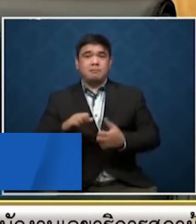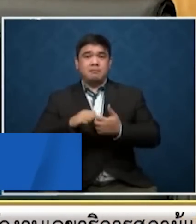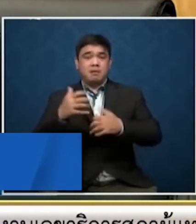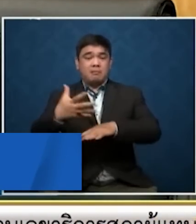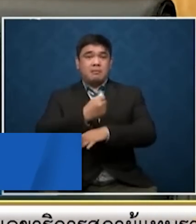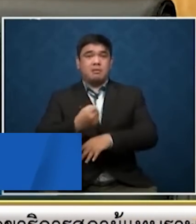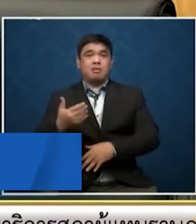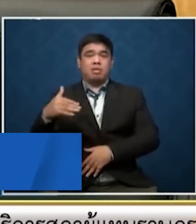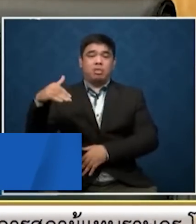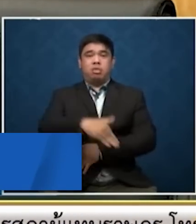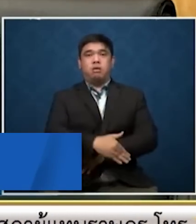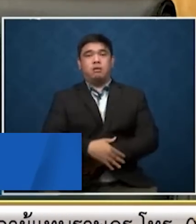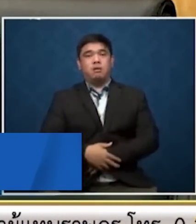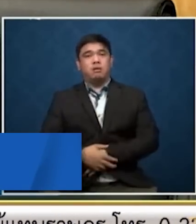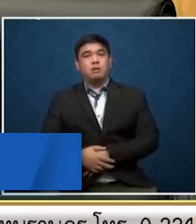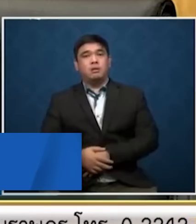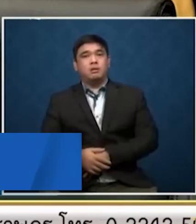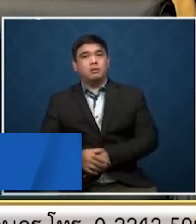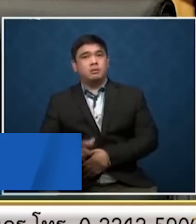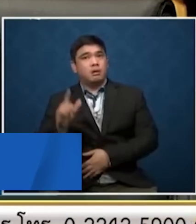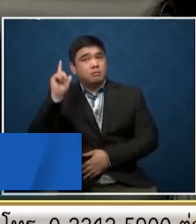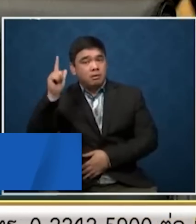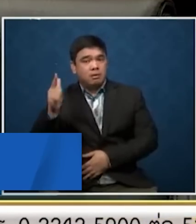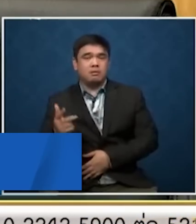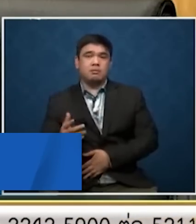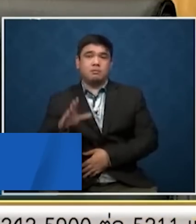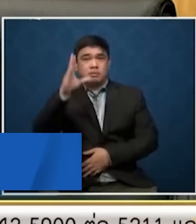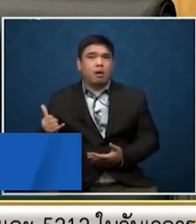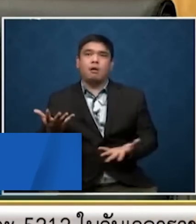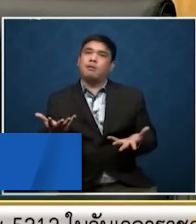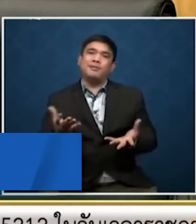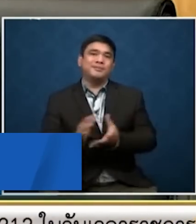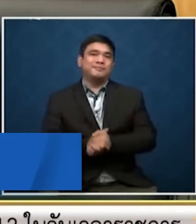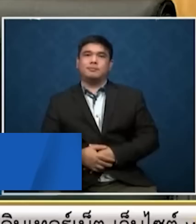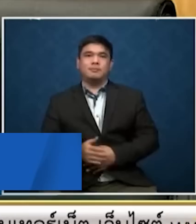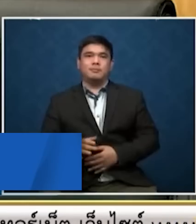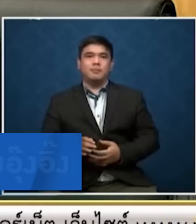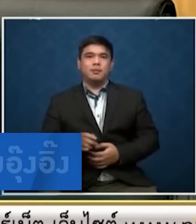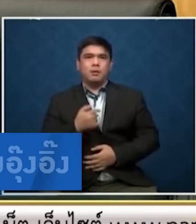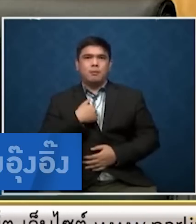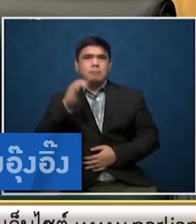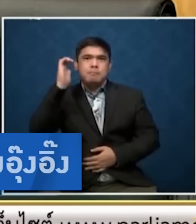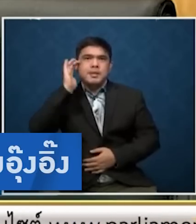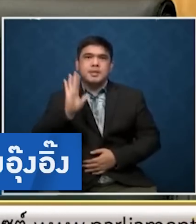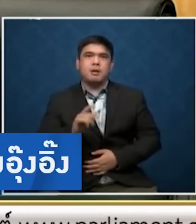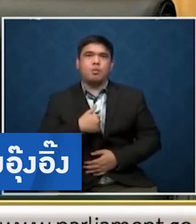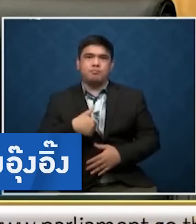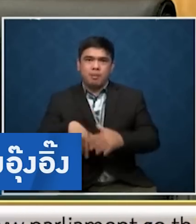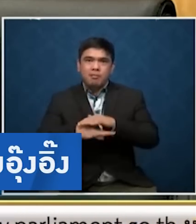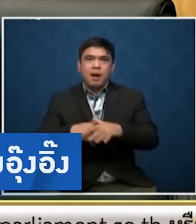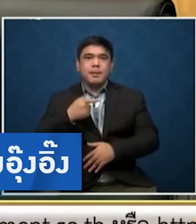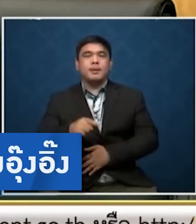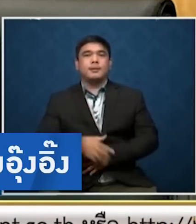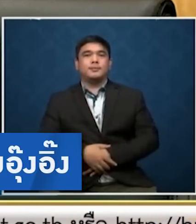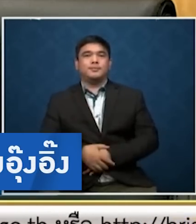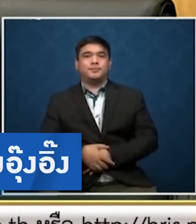ไม่ว่าพลเอกชวลิตไม่ว่าพันตำรวจโททักษิณไม่ว่านางสาวยิ่งลักษณ์เจ๊งไปเท่าไหร่ผมไม่เชื่อถือเพราะผมมีหลักฐานเนี่ยครับ